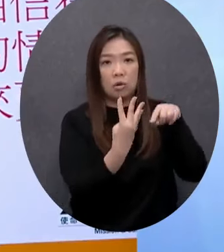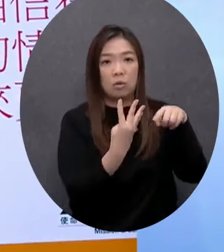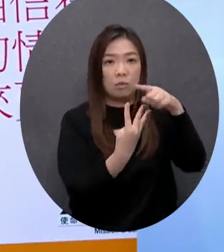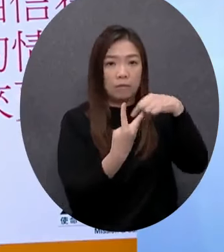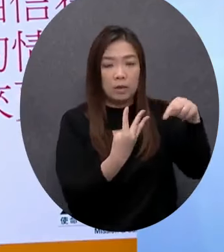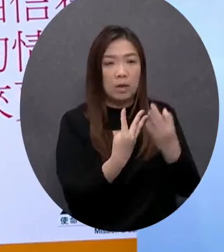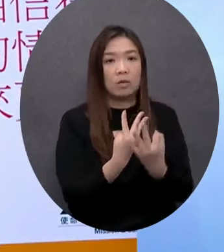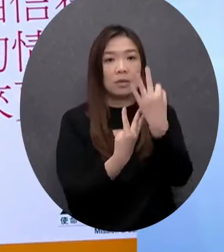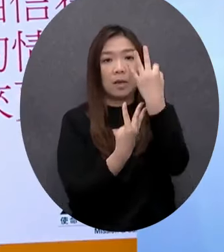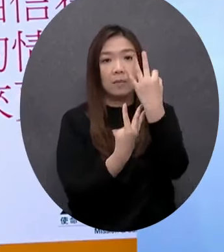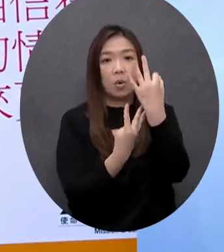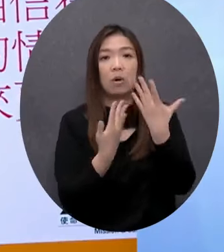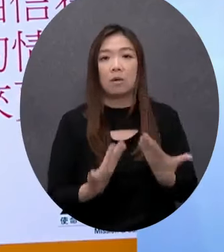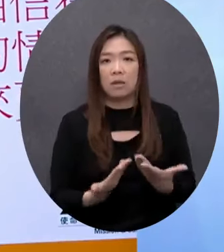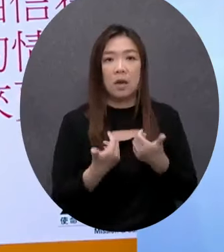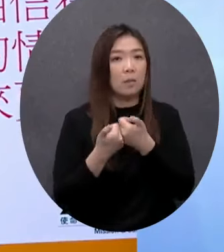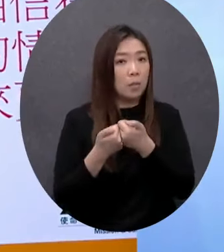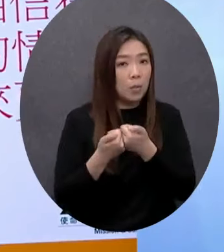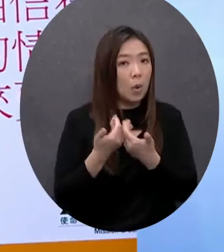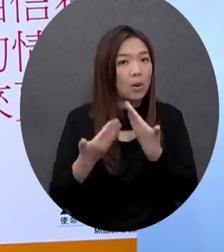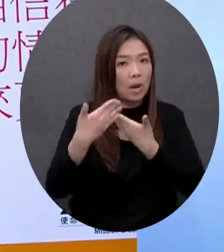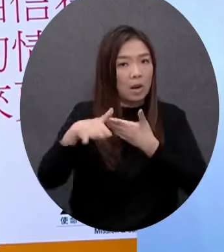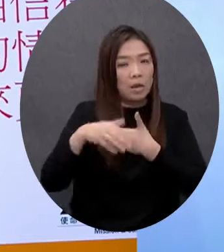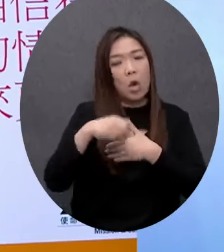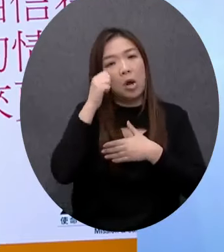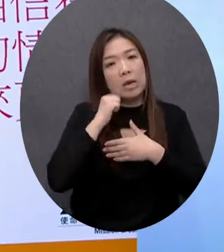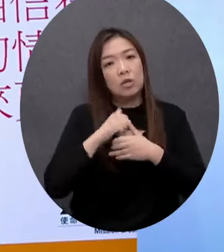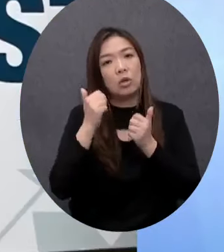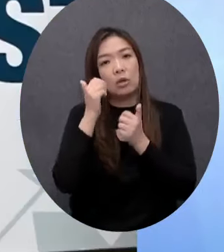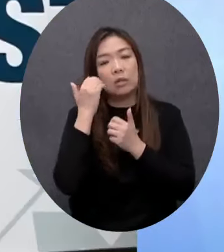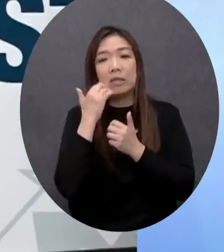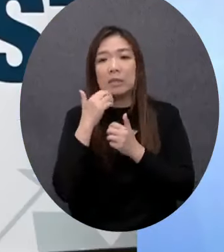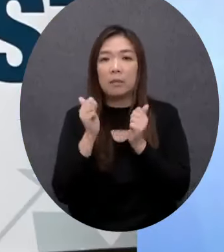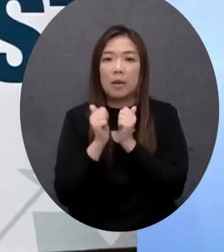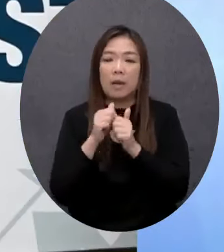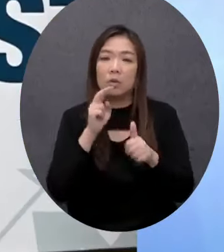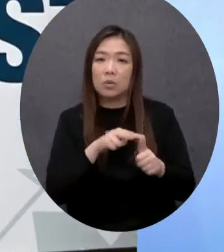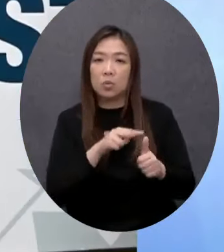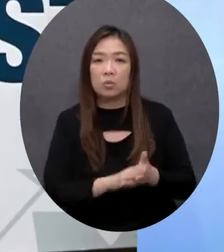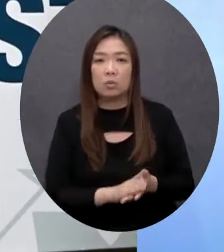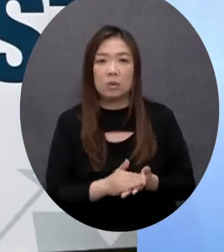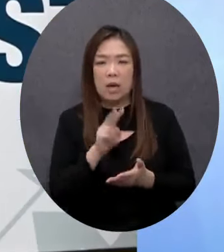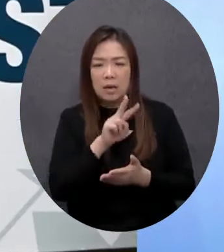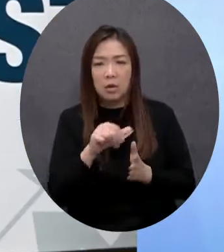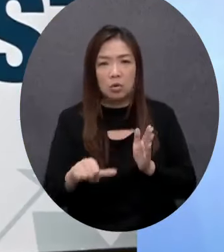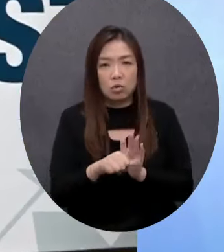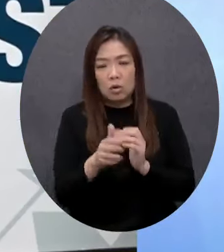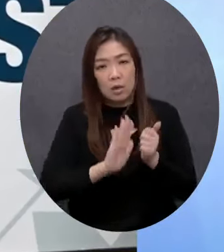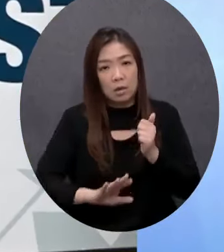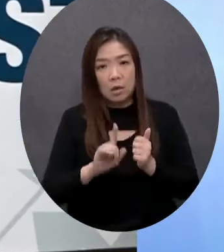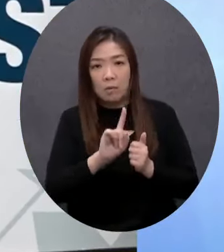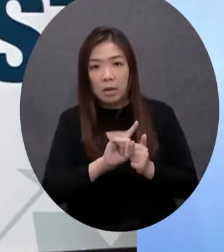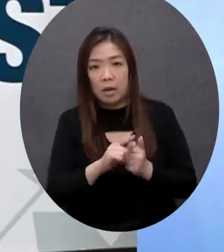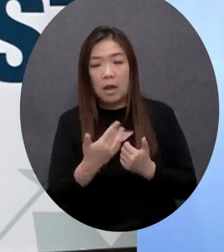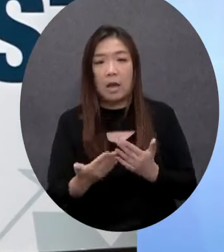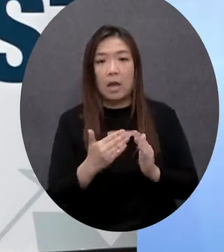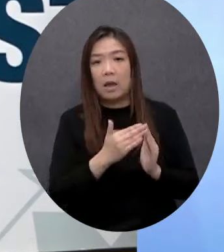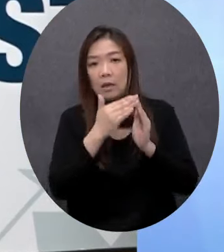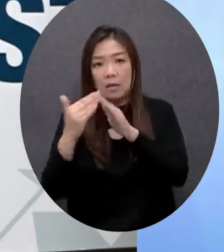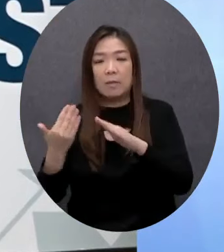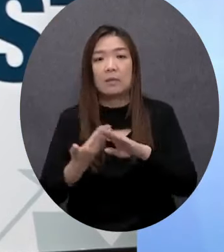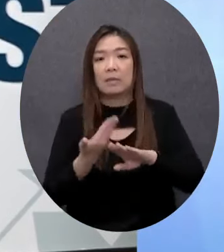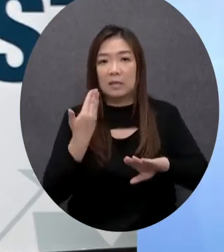个依家由伴侣或者其他年长亲友照顾。 我哋會見到最大的影響就是在佢移民前和移